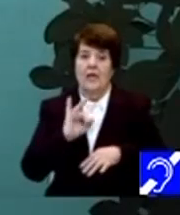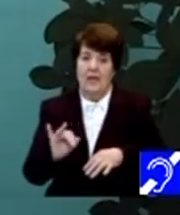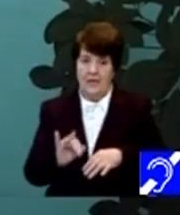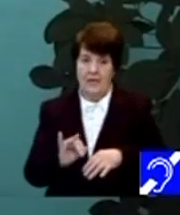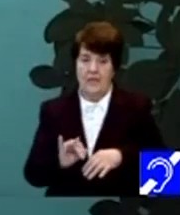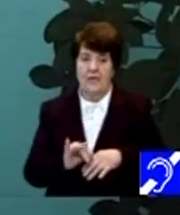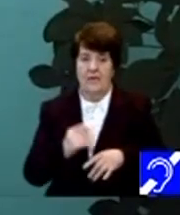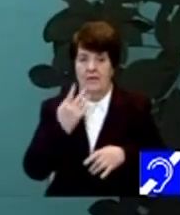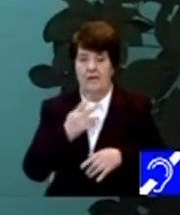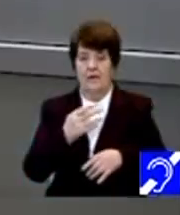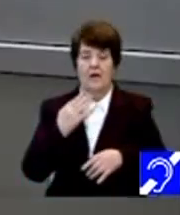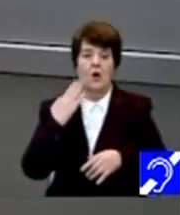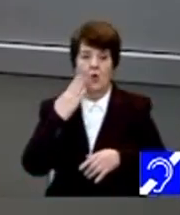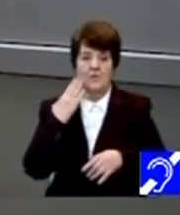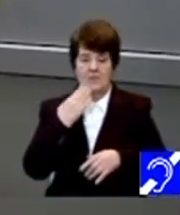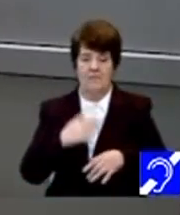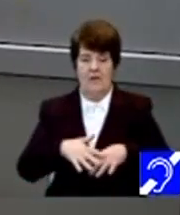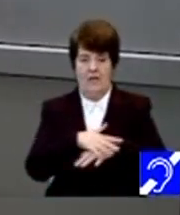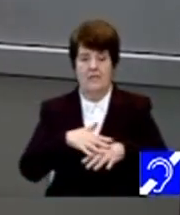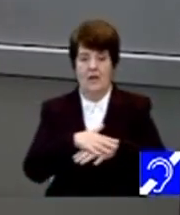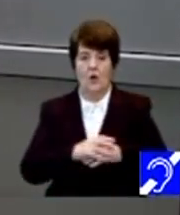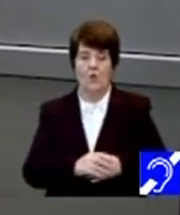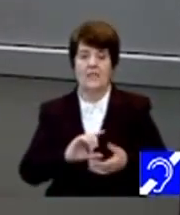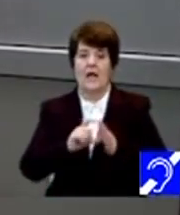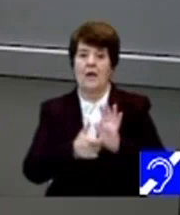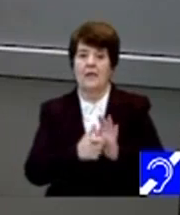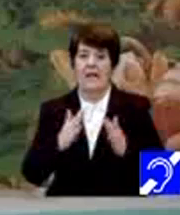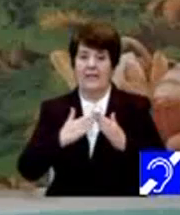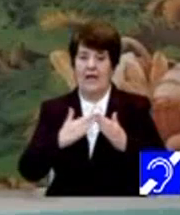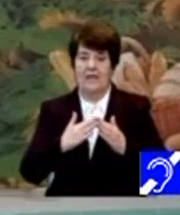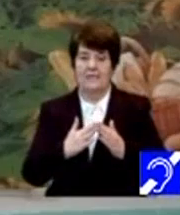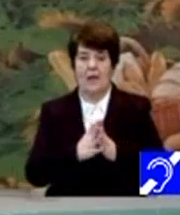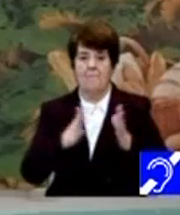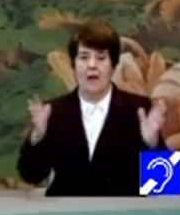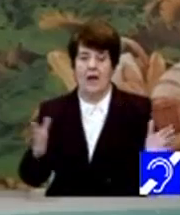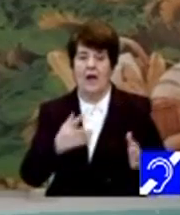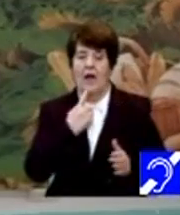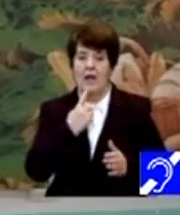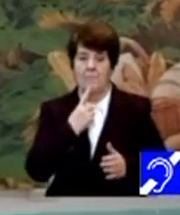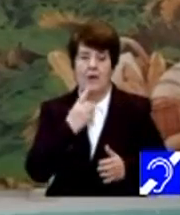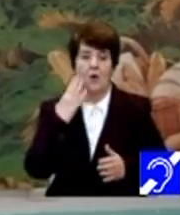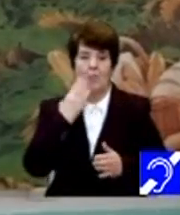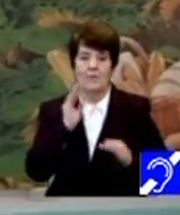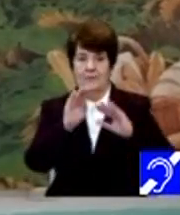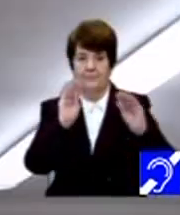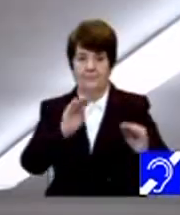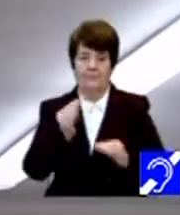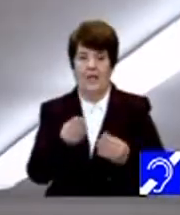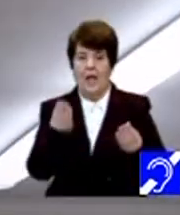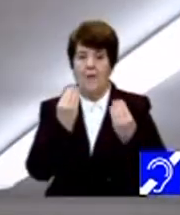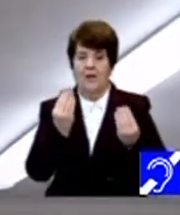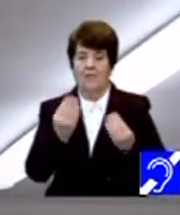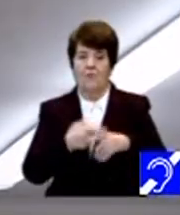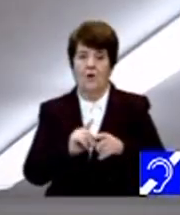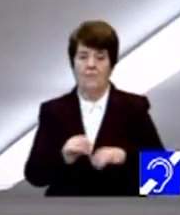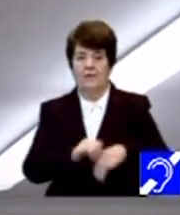народа, но и своих предков, это румынского народа. Кабинетul, care a devenit acum Casa Mare a Limbii Române, a fost dotat cu echipament